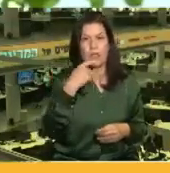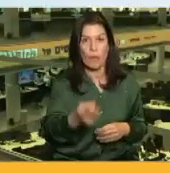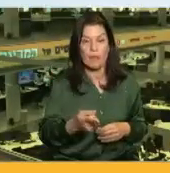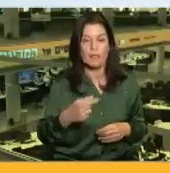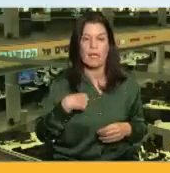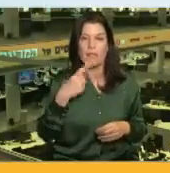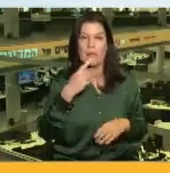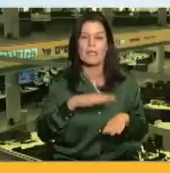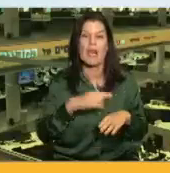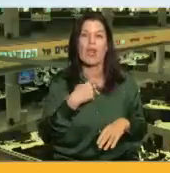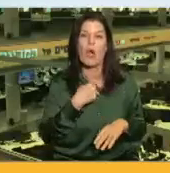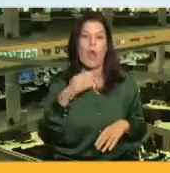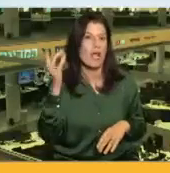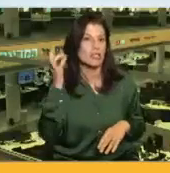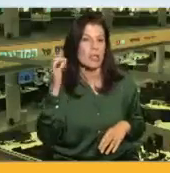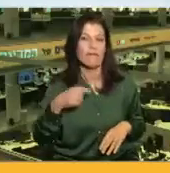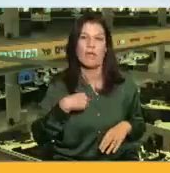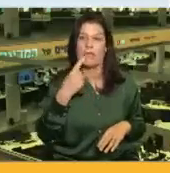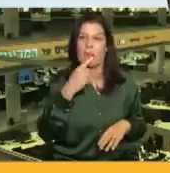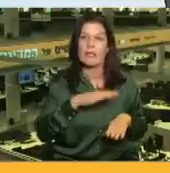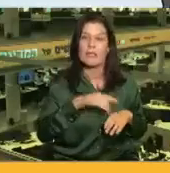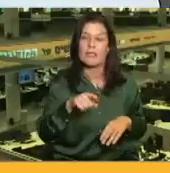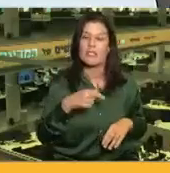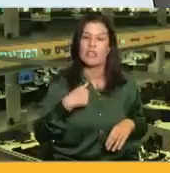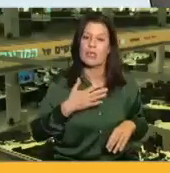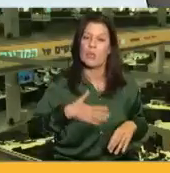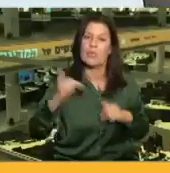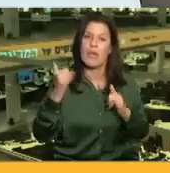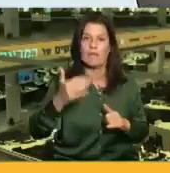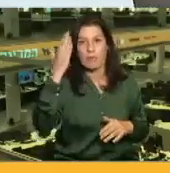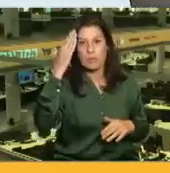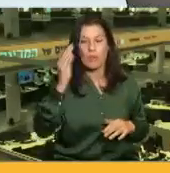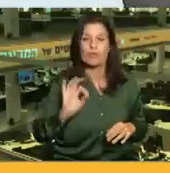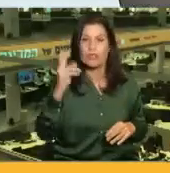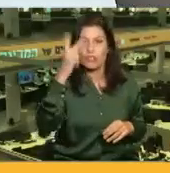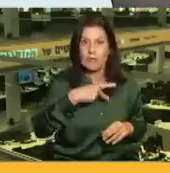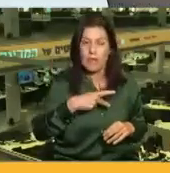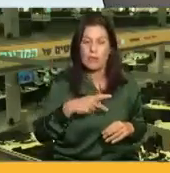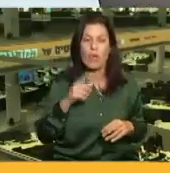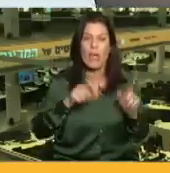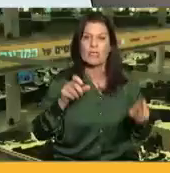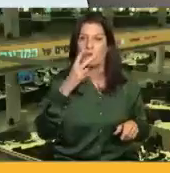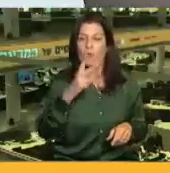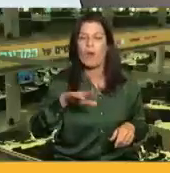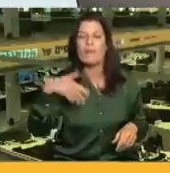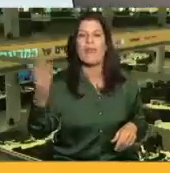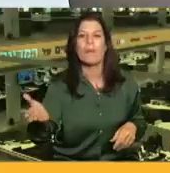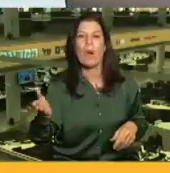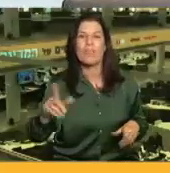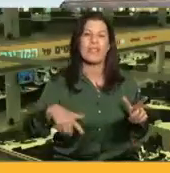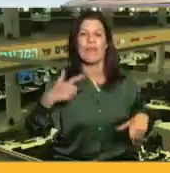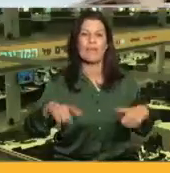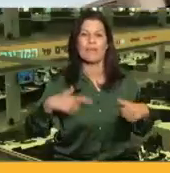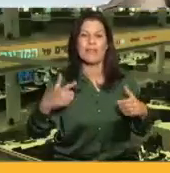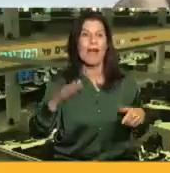כל האישה, ואני מדברת על זה שאני רוצה להביא את זה למודעות, שיבינו, אנשים רואים הרבה את הבחוץ, רואים הרבה את כל השופוני, רואים הרבה